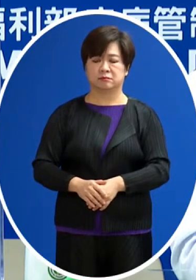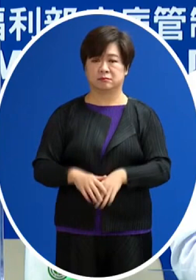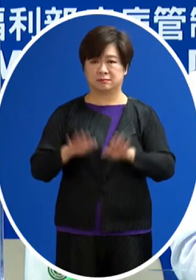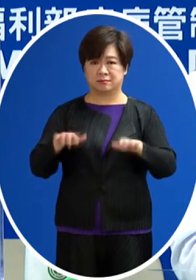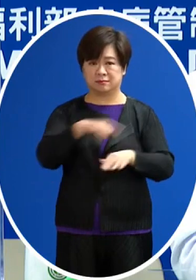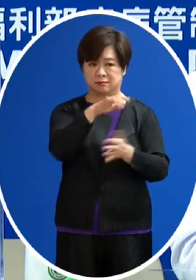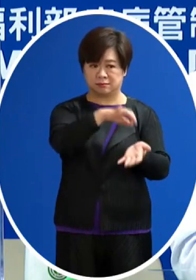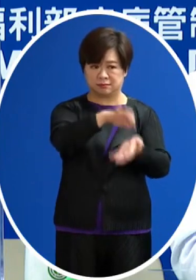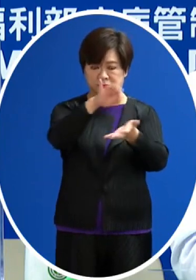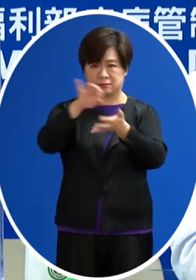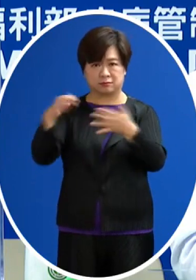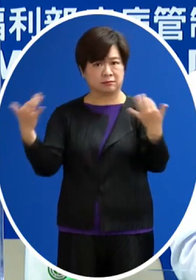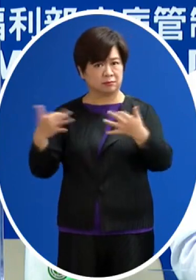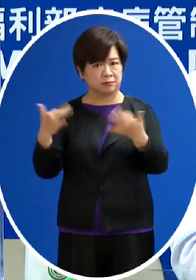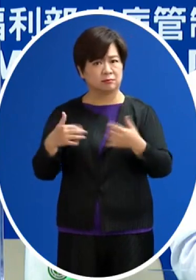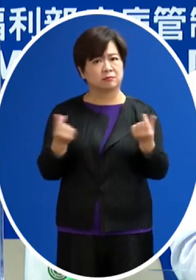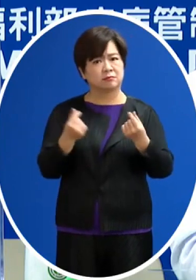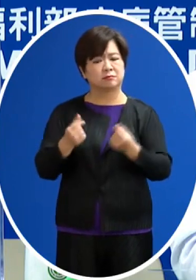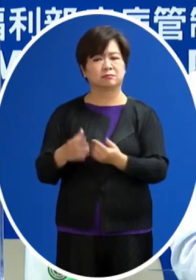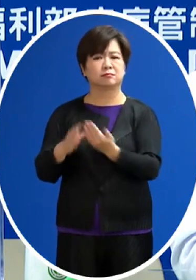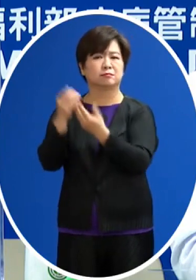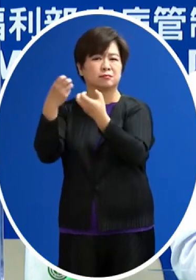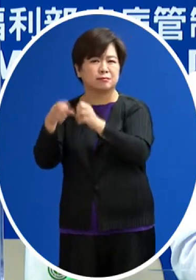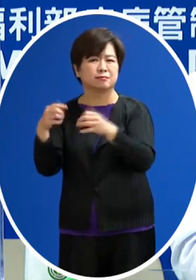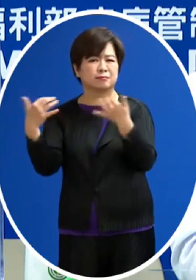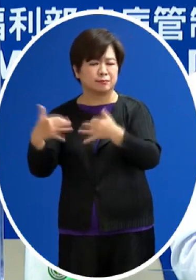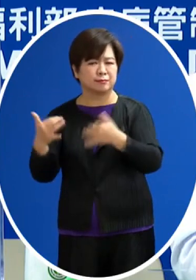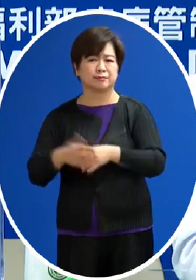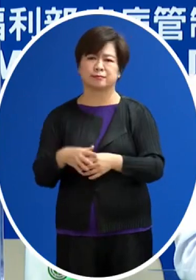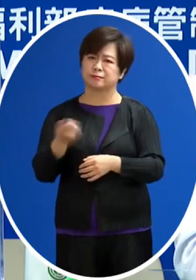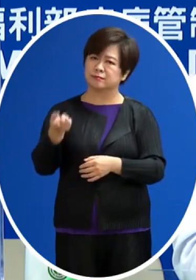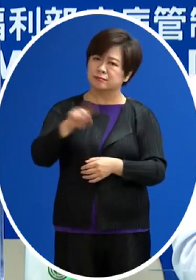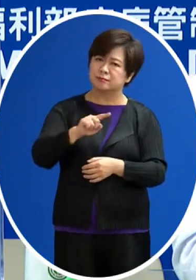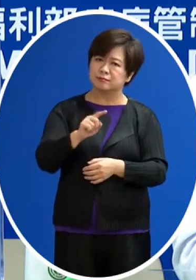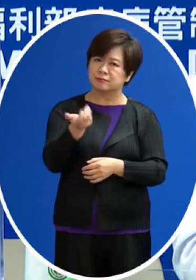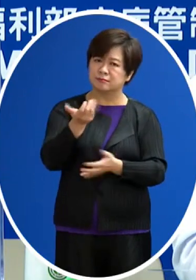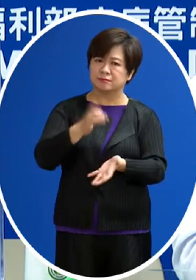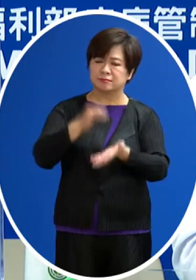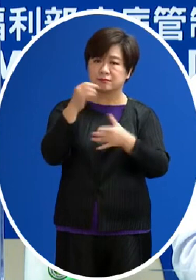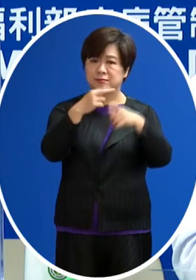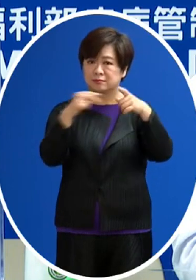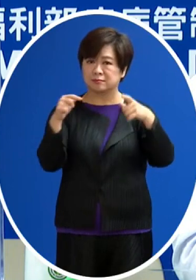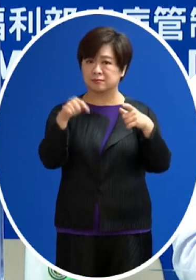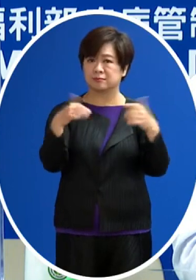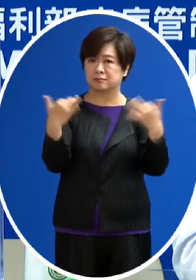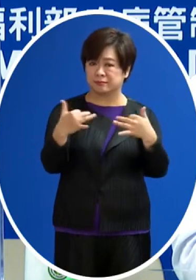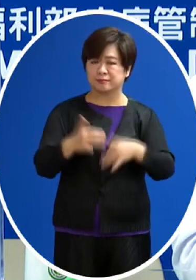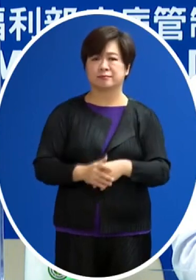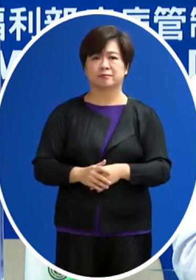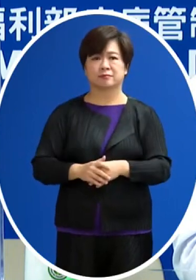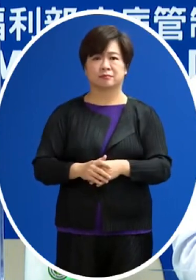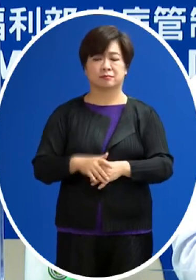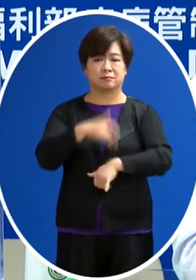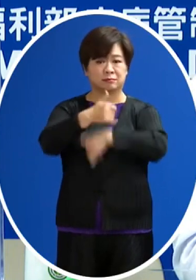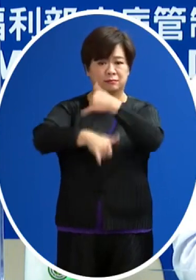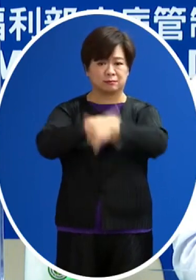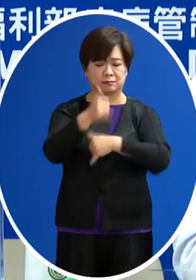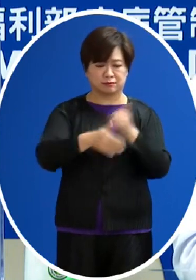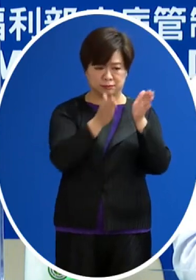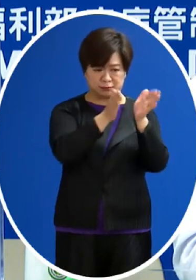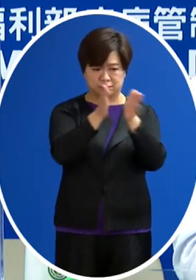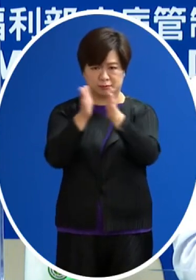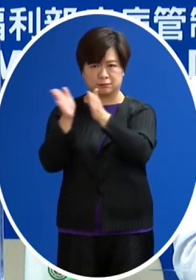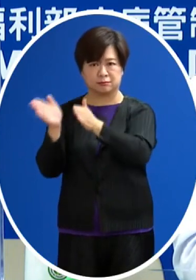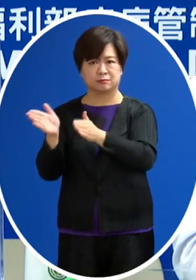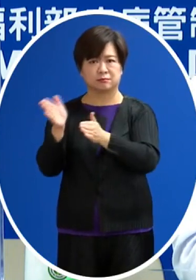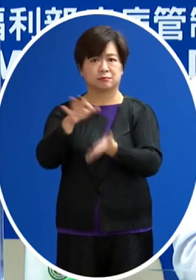提出的问题，譬如刚才讲的茶叶蛋的问题，或者我刚才讲的游泳池的问题，针对这些个别提出